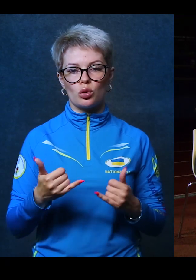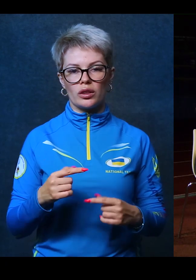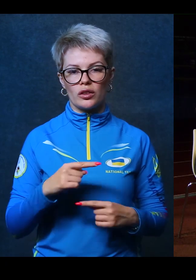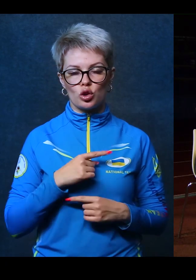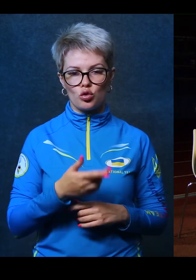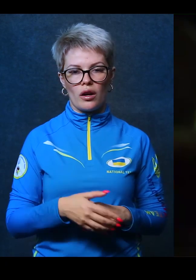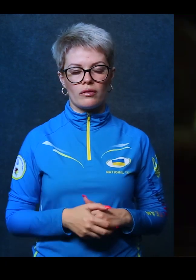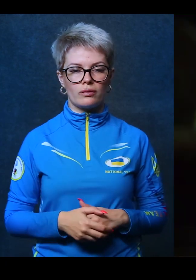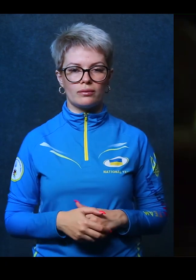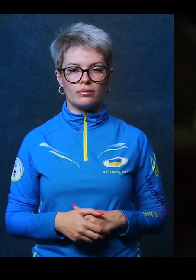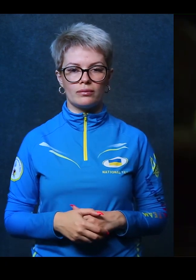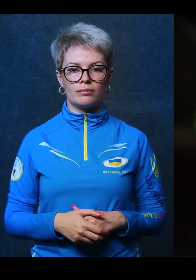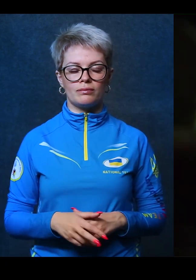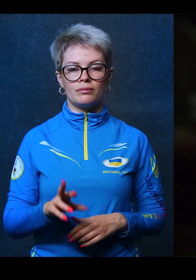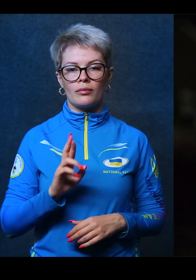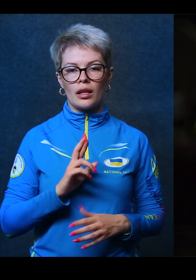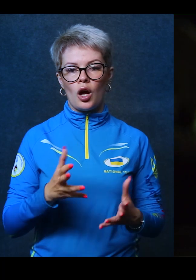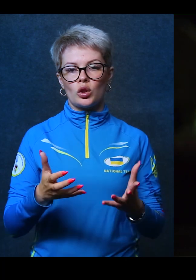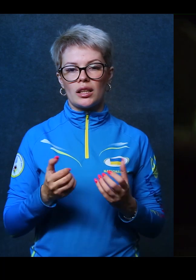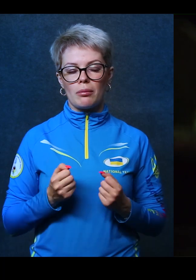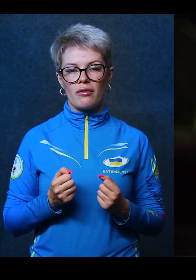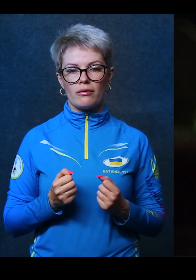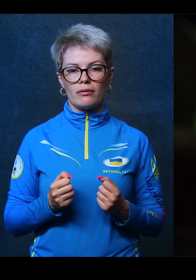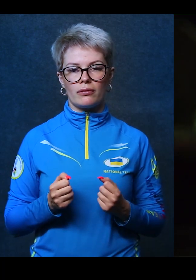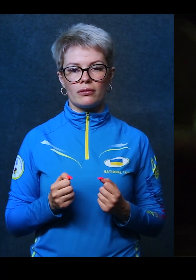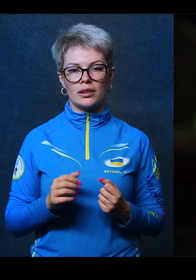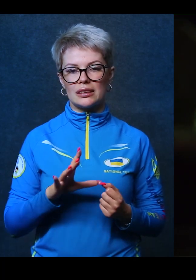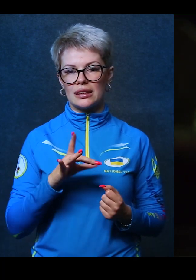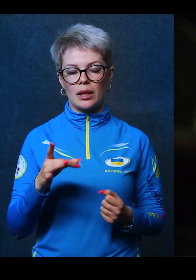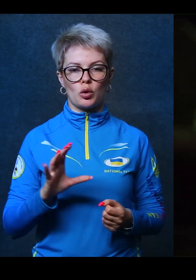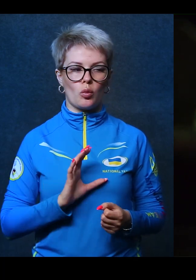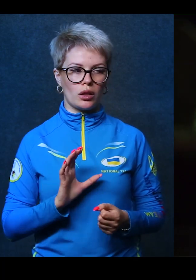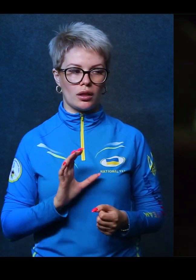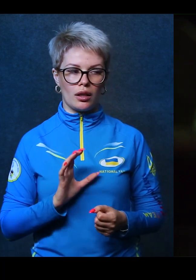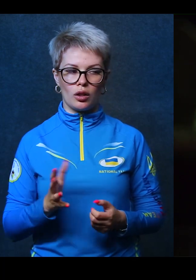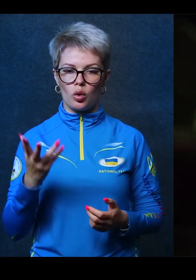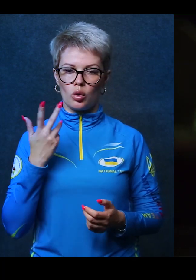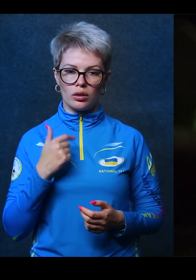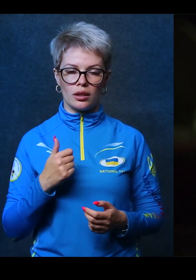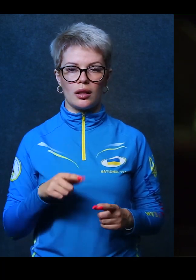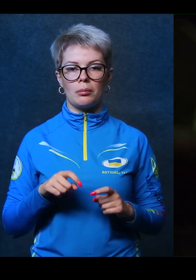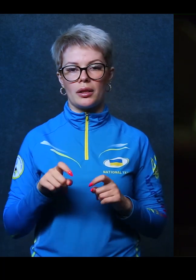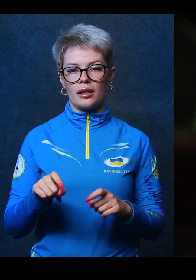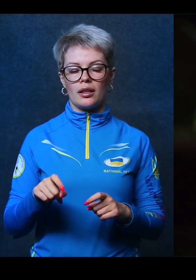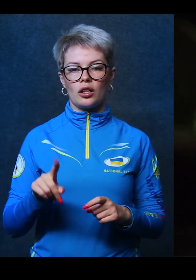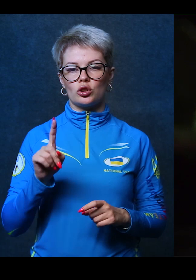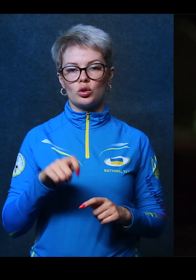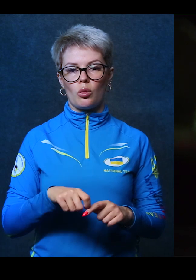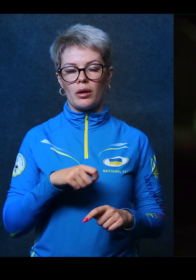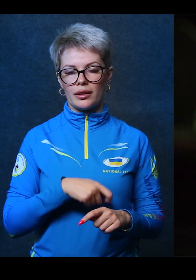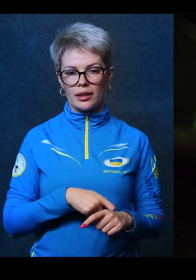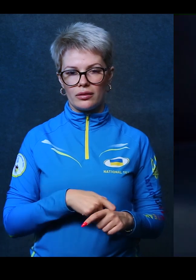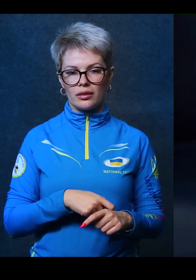сьогодні фінішував? Я отримав срібну медаль, коли біг 100